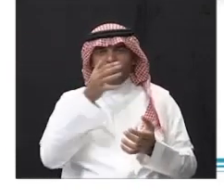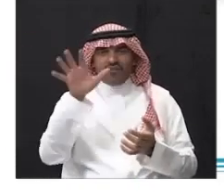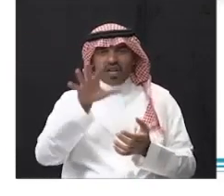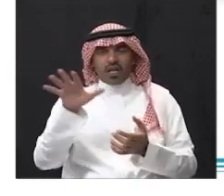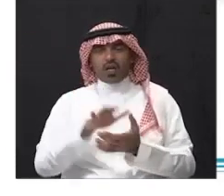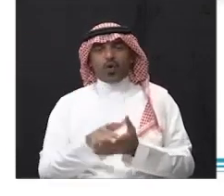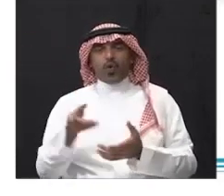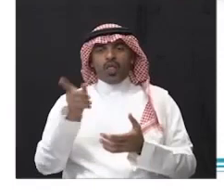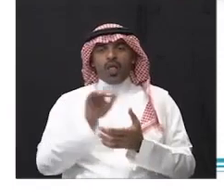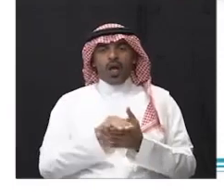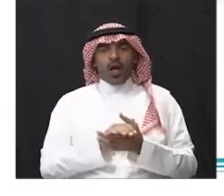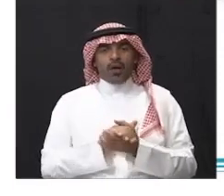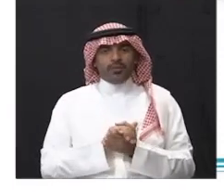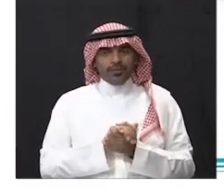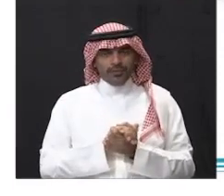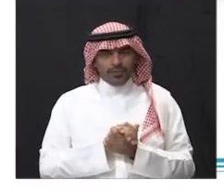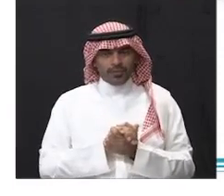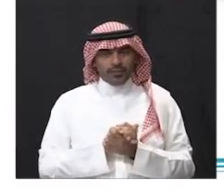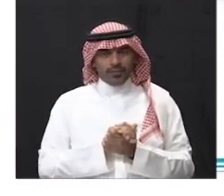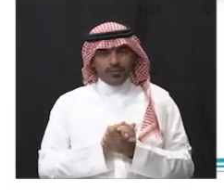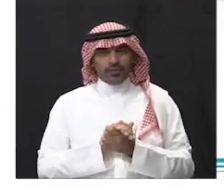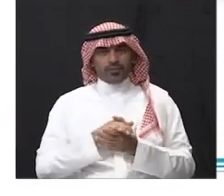والاقتصادية والثقافية.